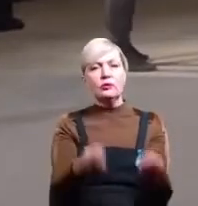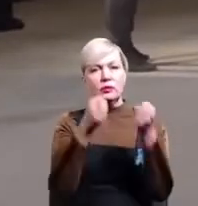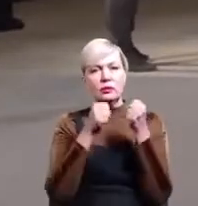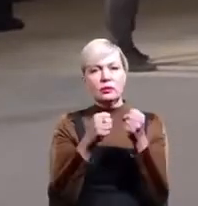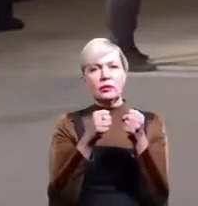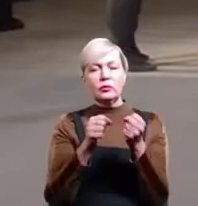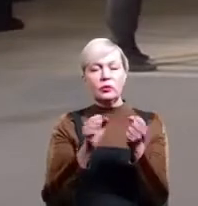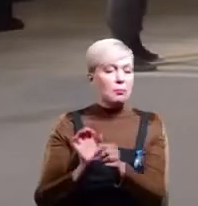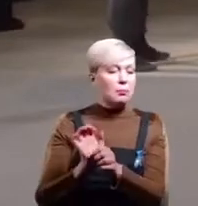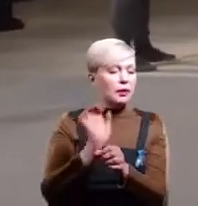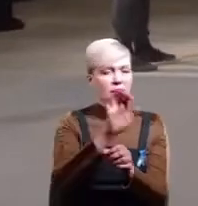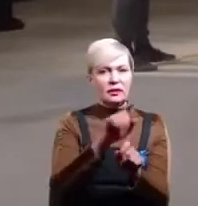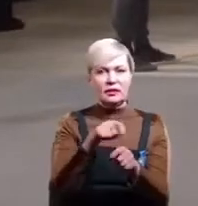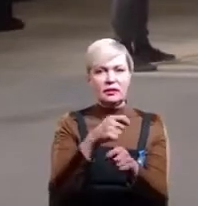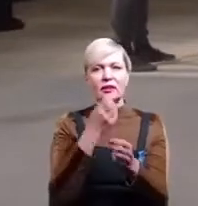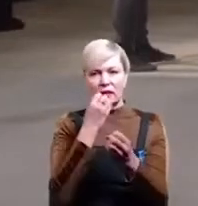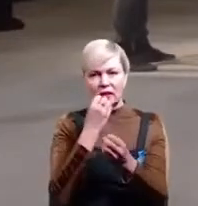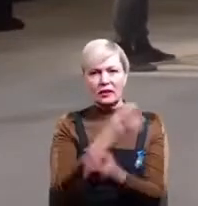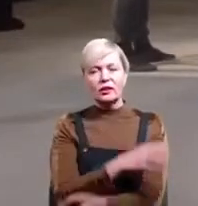как-то. Хорошо?